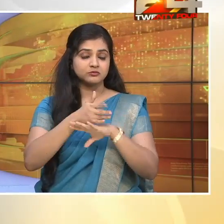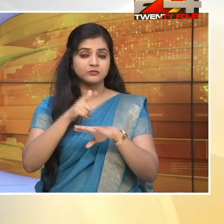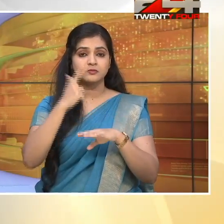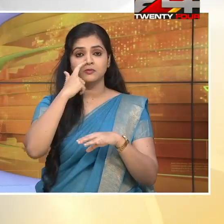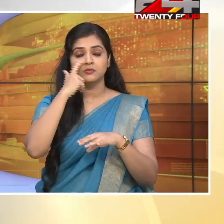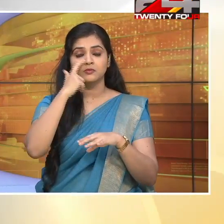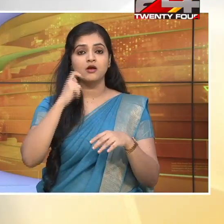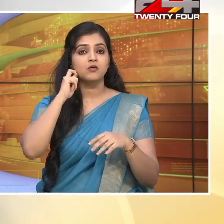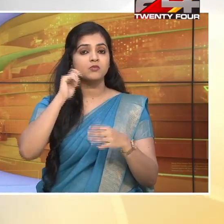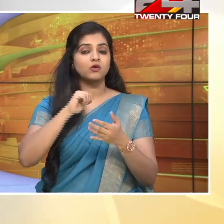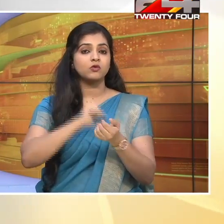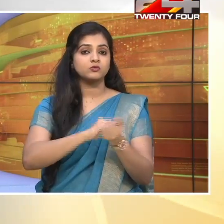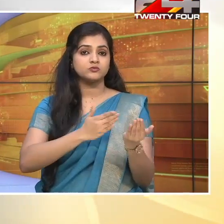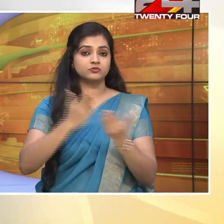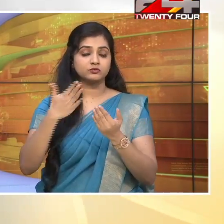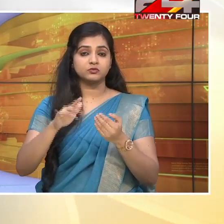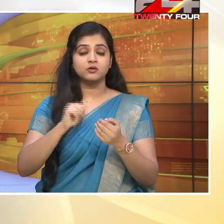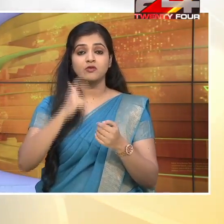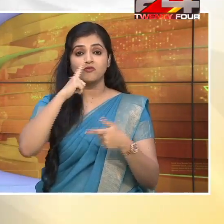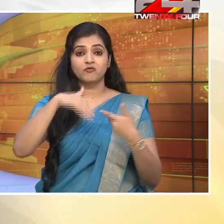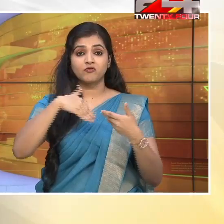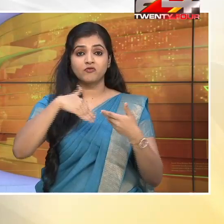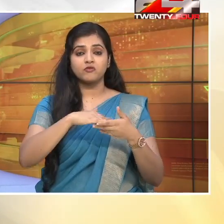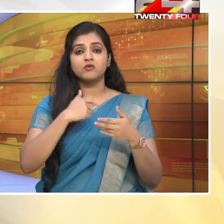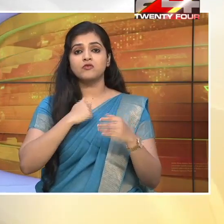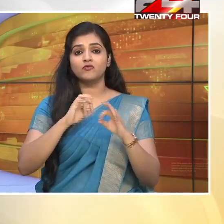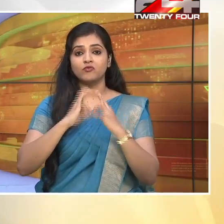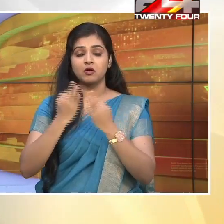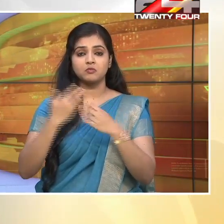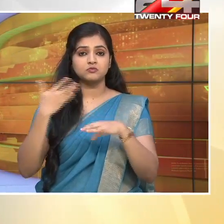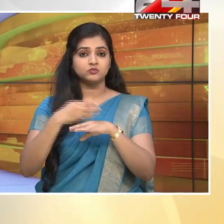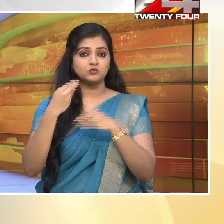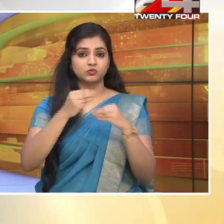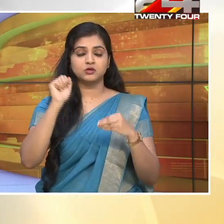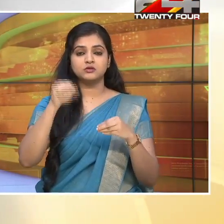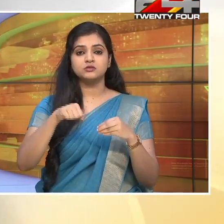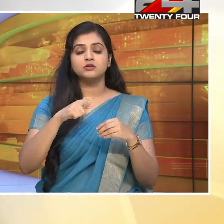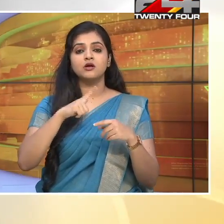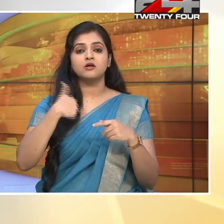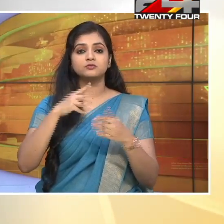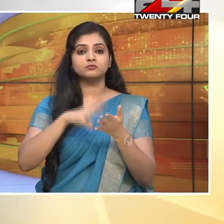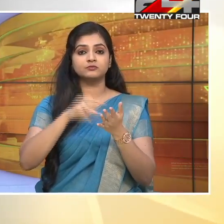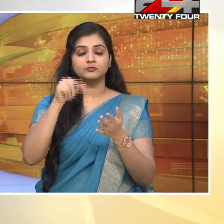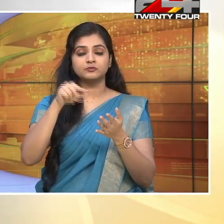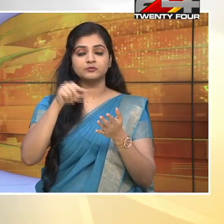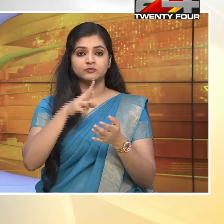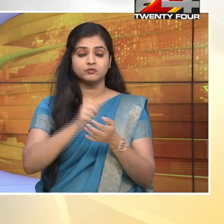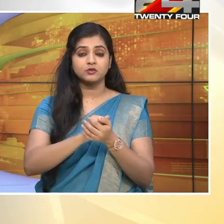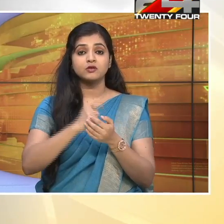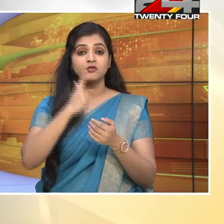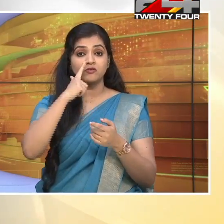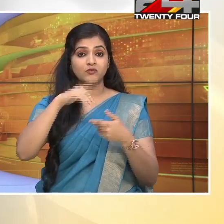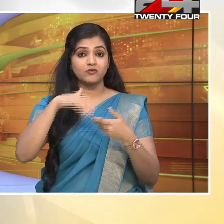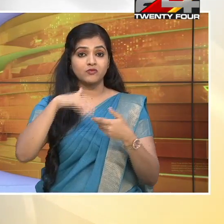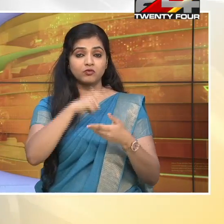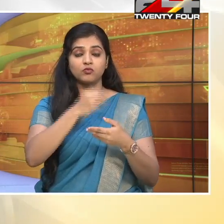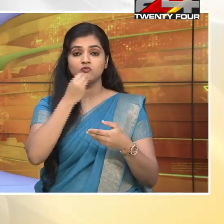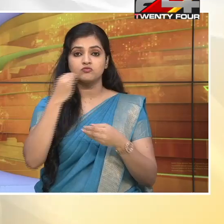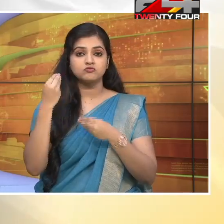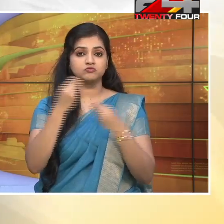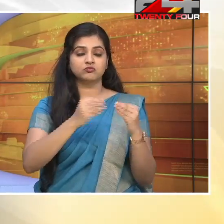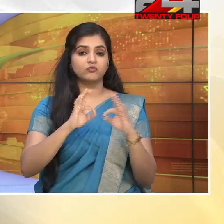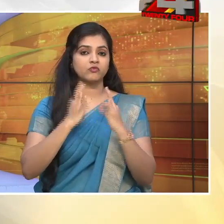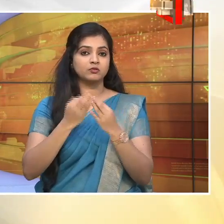പ്രവേശിപ്പിച്ചു. ഭാര്യയെ തന്റെ വീട്ടുകാർ മർദ്ദിച്ചിരുന്നുവെന്ന് ഭർത്താവ് മുകേഷ് 24 പറഞ്ഞു. ഭാര്യയ്ക്ക് ഭക്ഷണം പോലും തന്റെ വീട്ടുകാർ